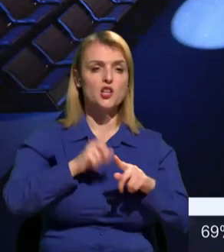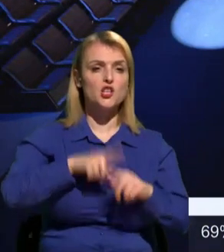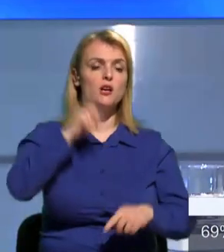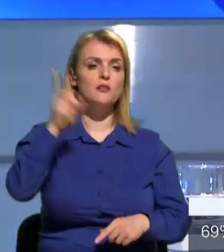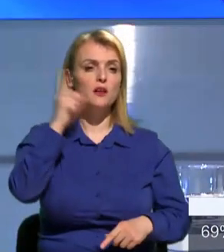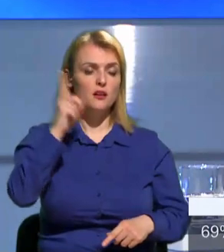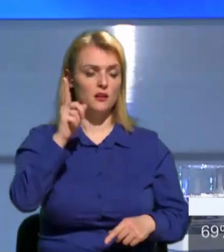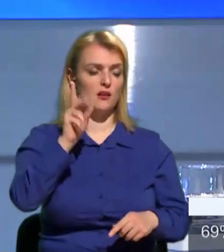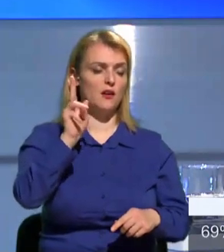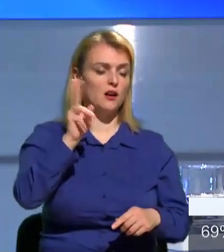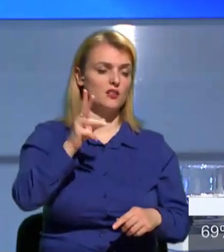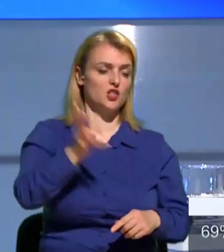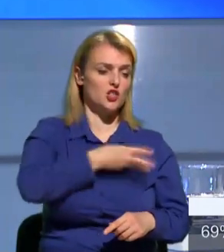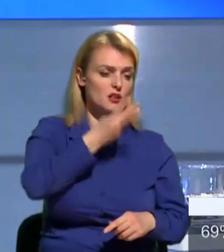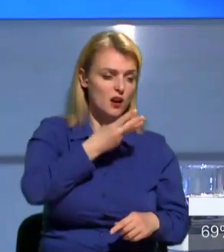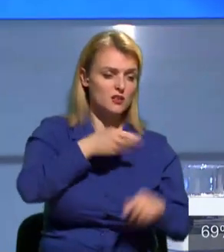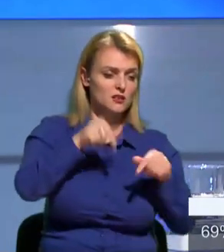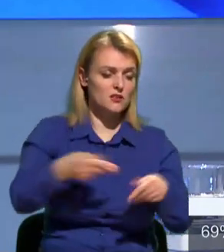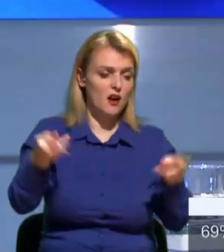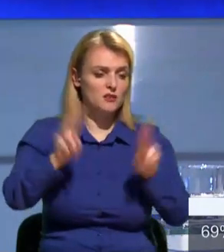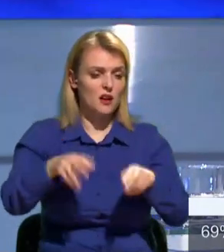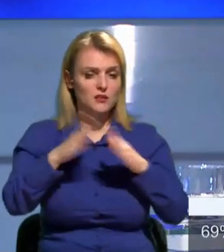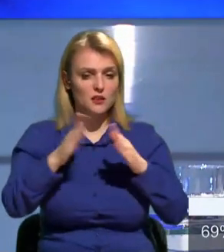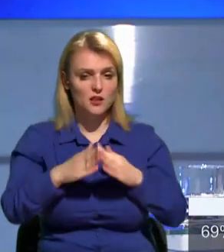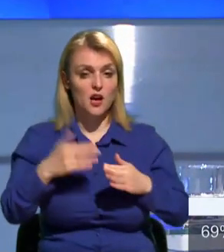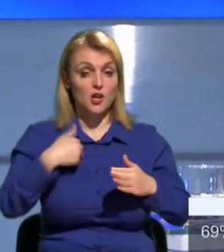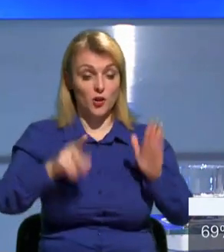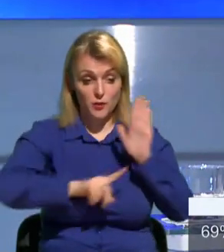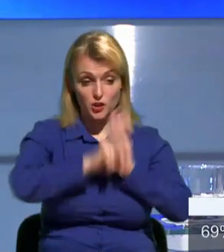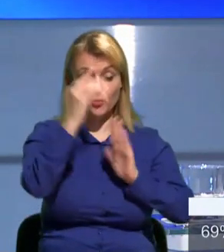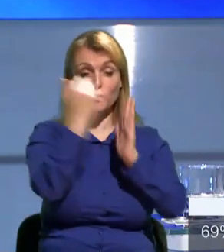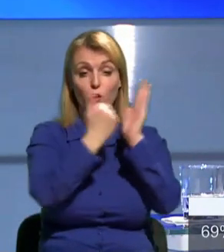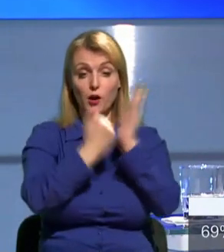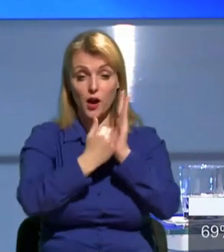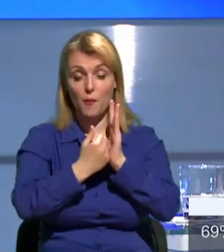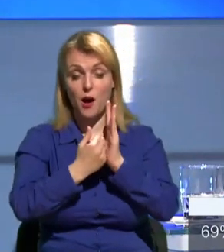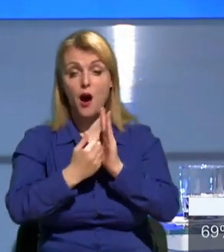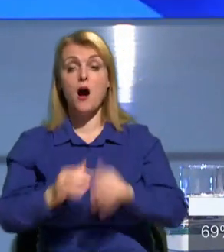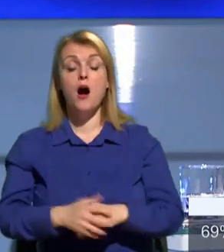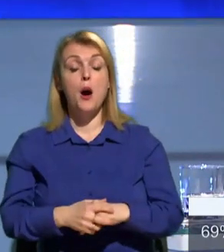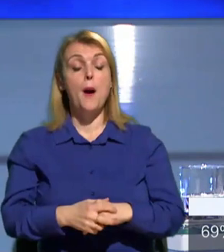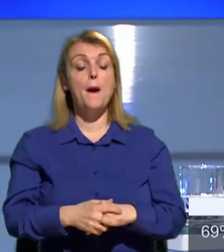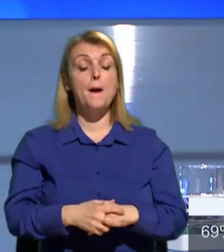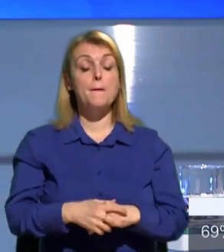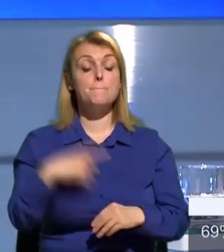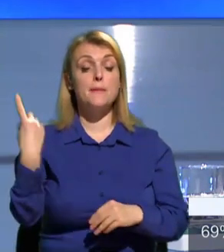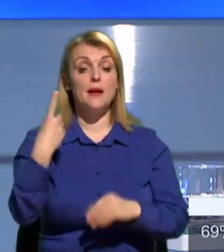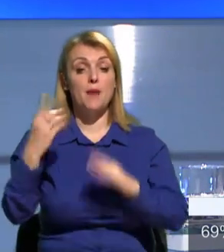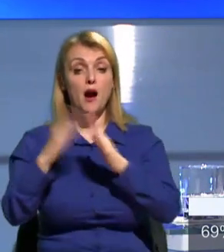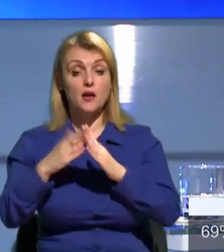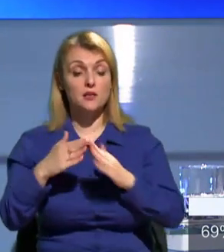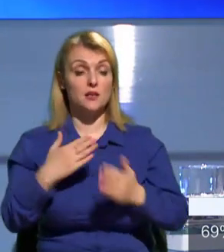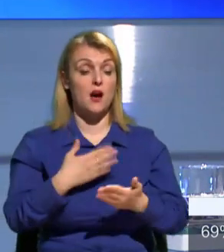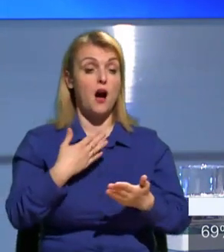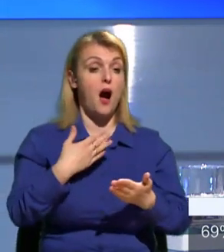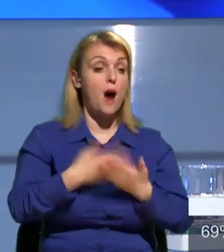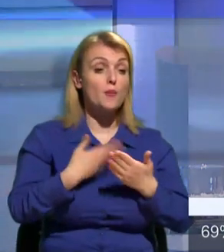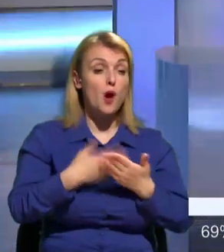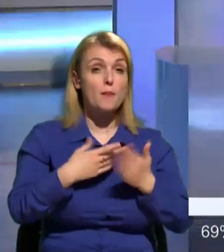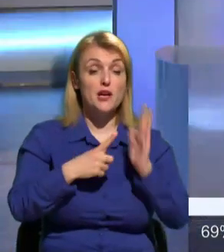afacere și să rămâie acasă. Noi am lansat programul Prima Casă. Aproape 6.000 de familii din Republica Moldova au